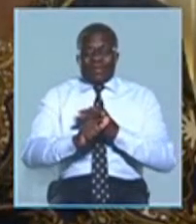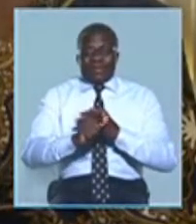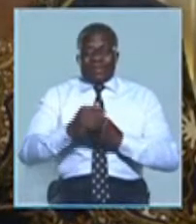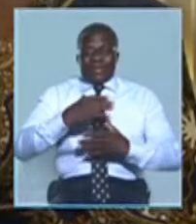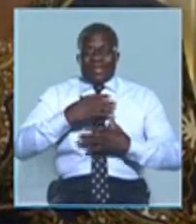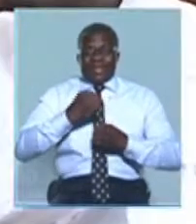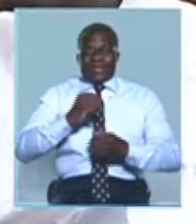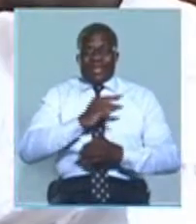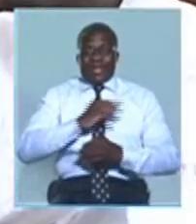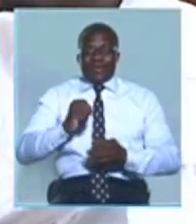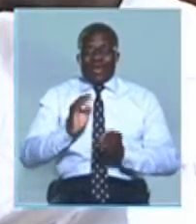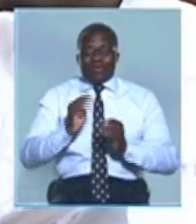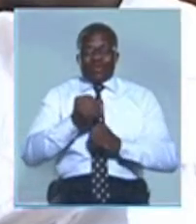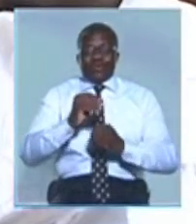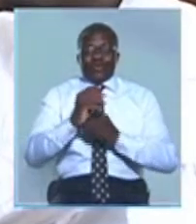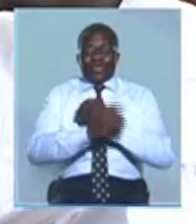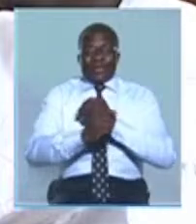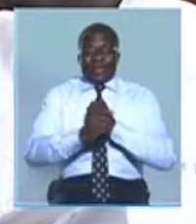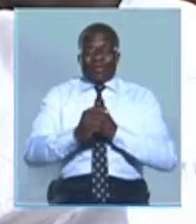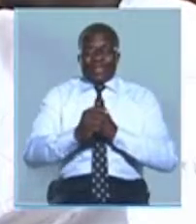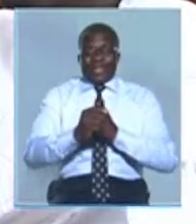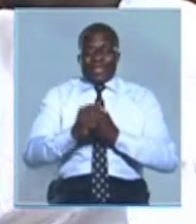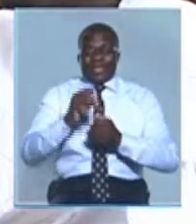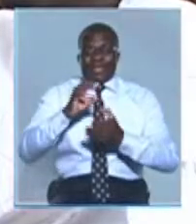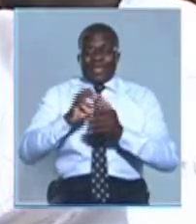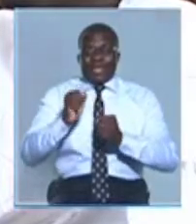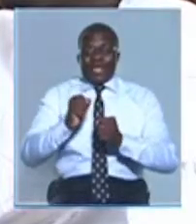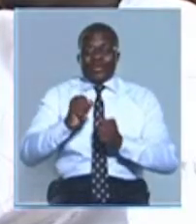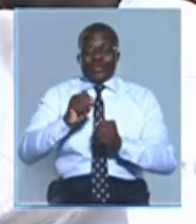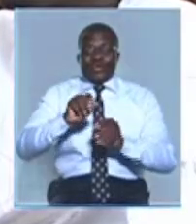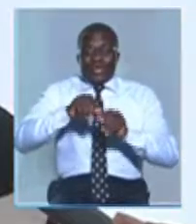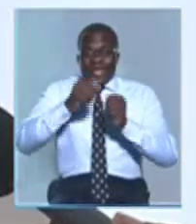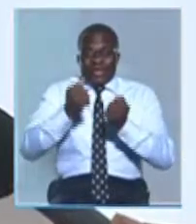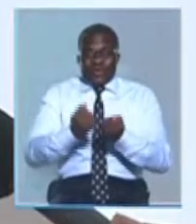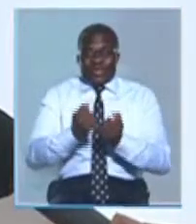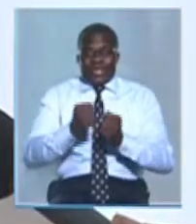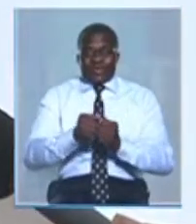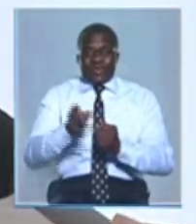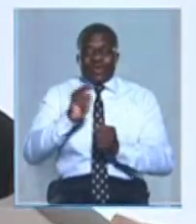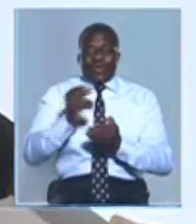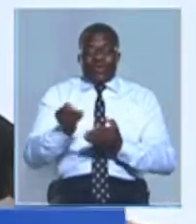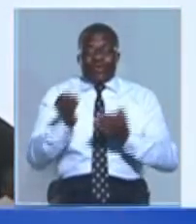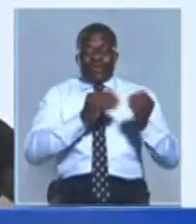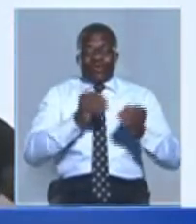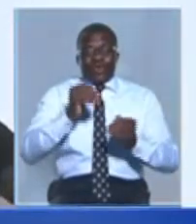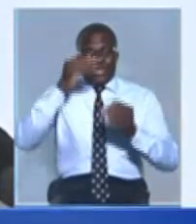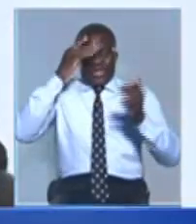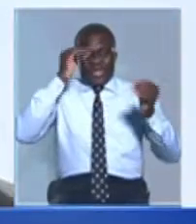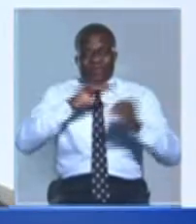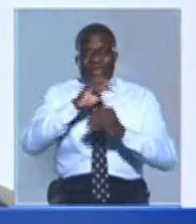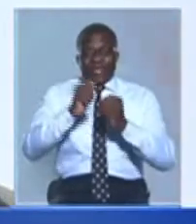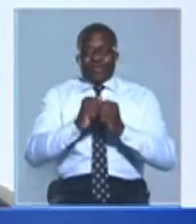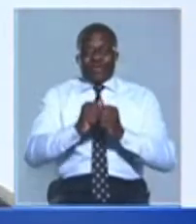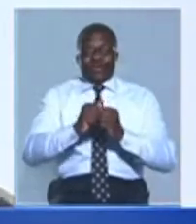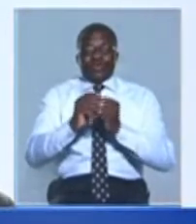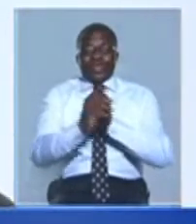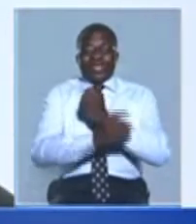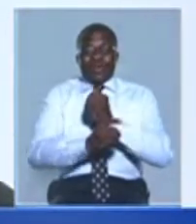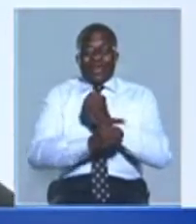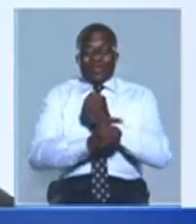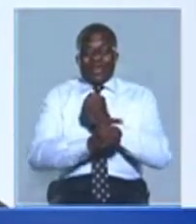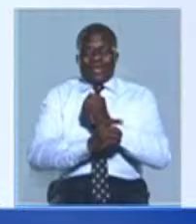Chers membres du bureau départemental de la FANAMETRAB, vous portez l'espoir de tout un